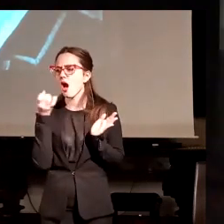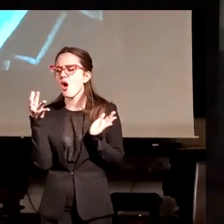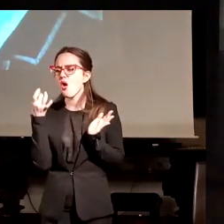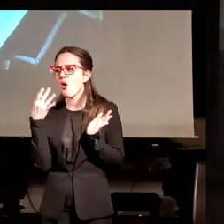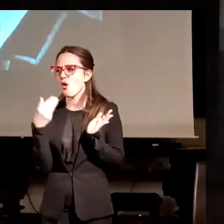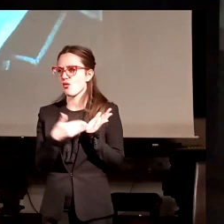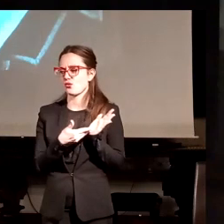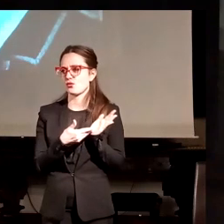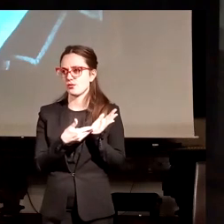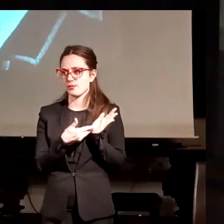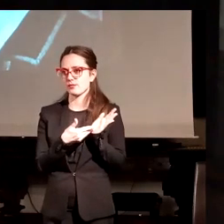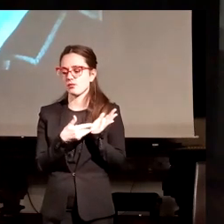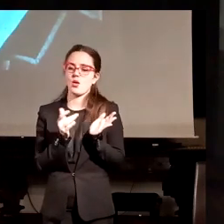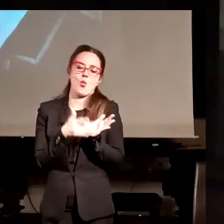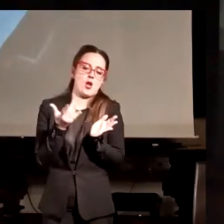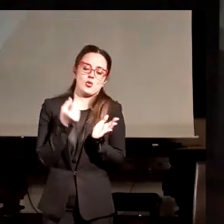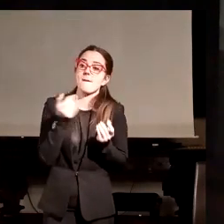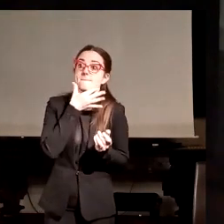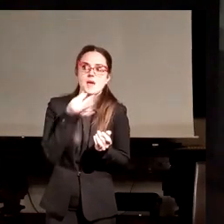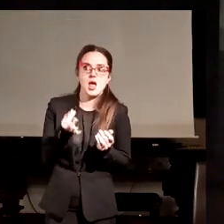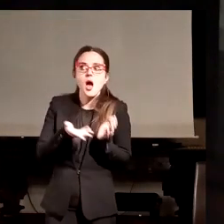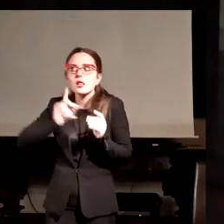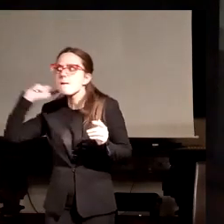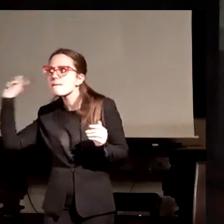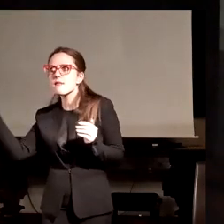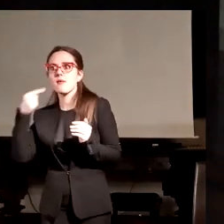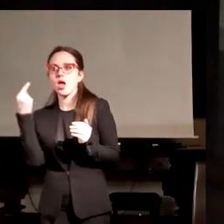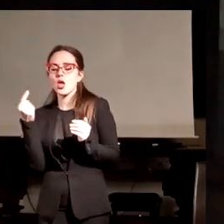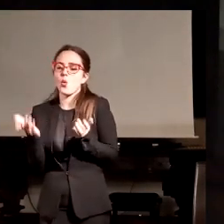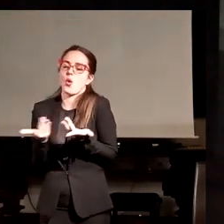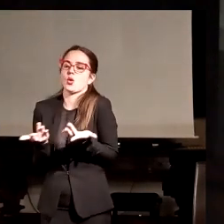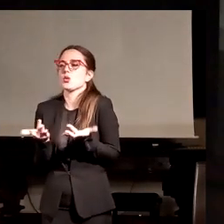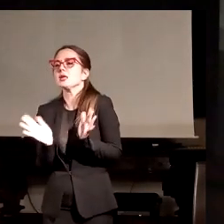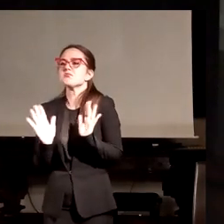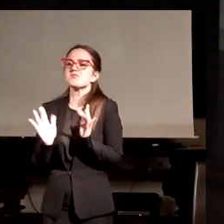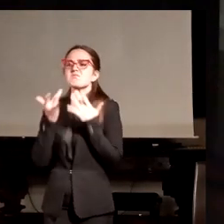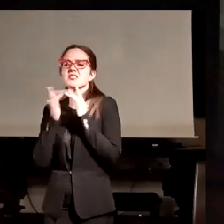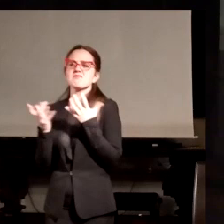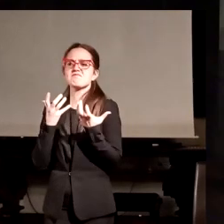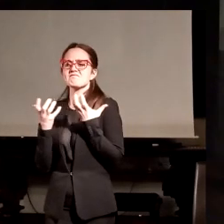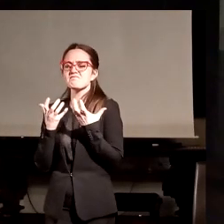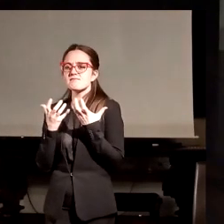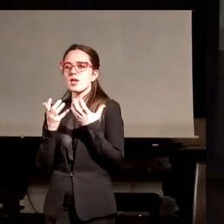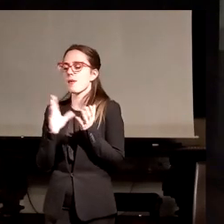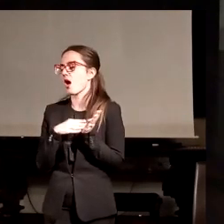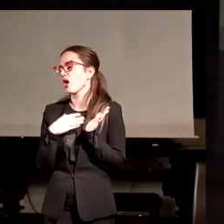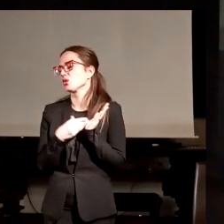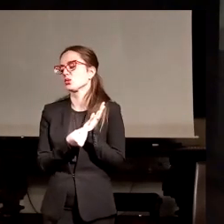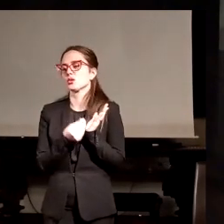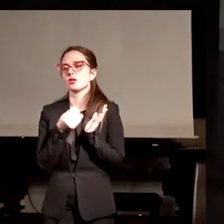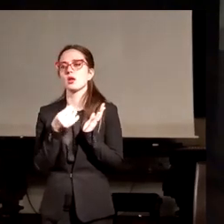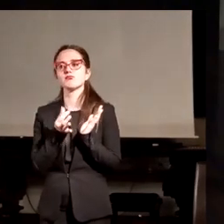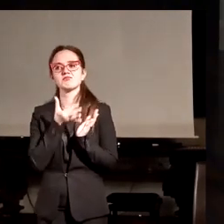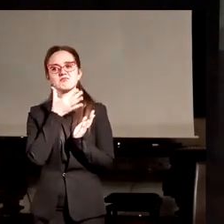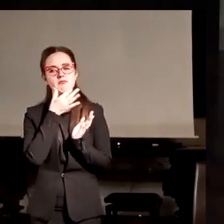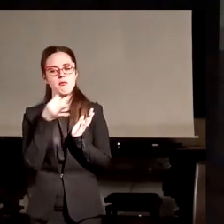pura alcune più belle alcune straordinarie altri semplicemente simpatiche ma tutte che non scendono